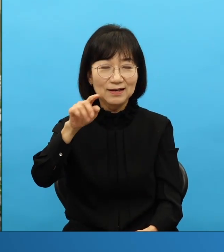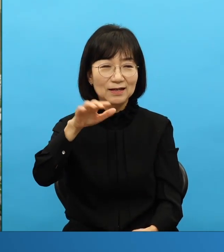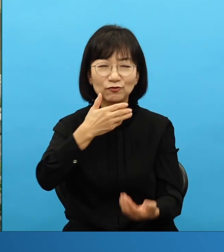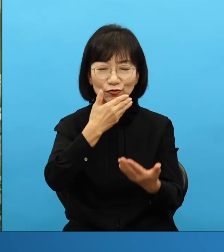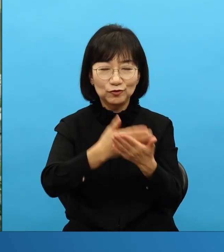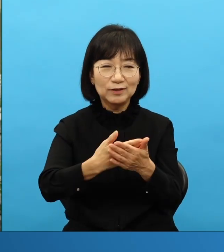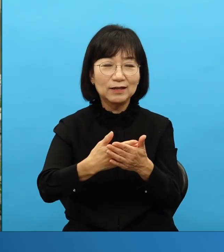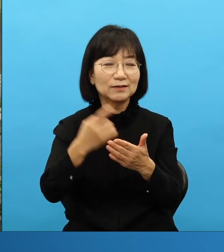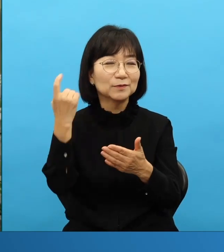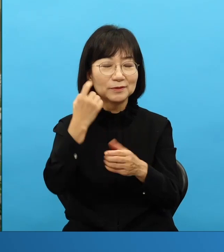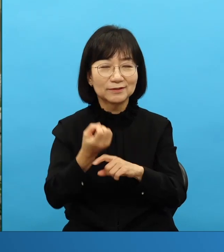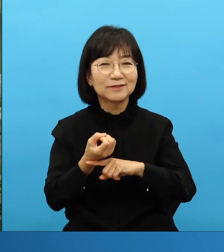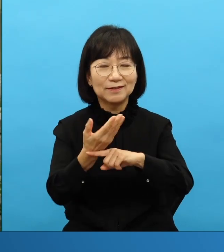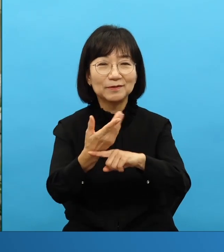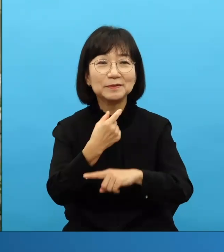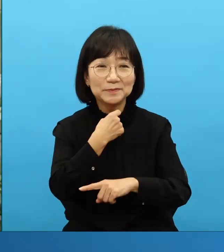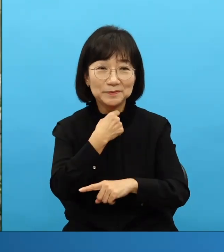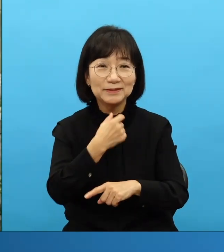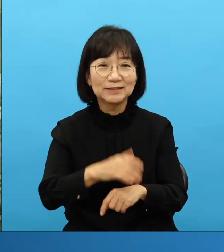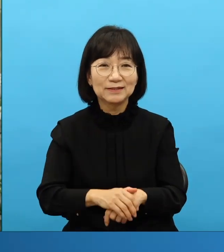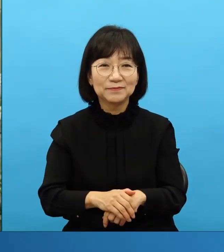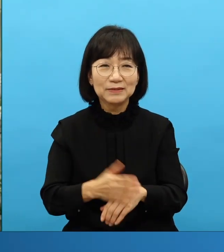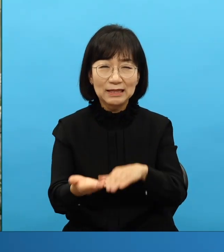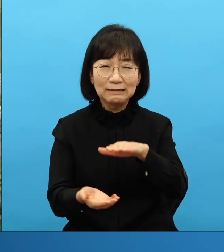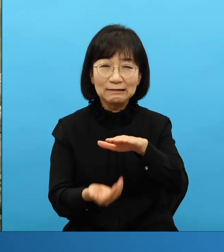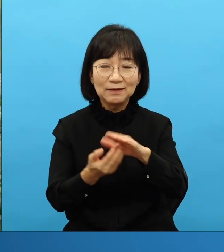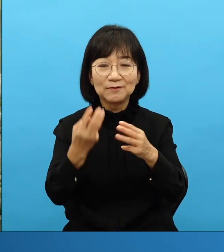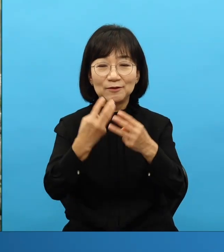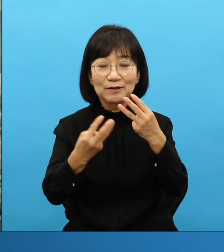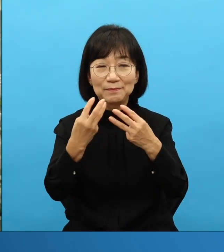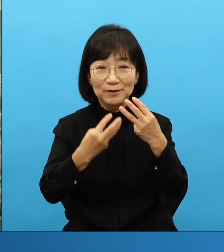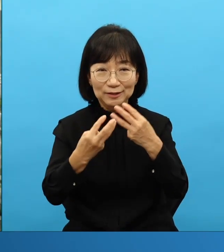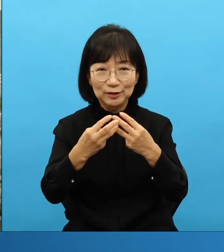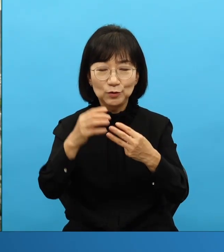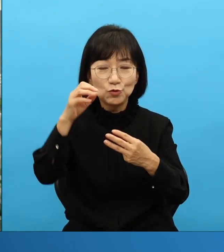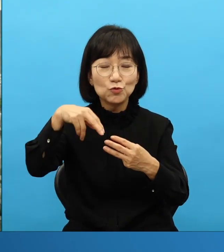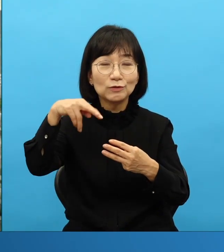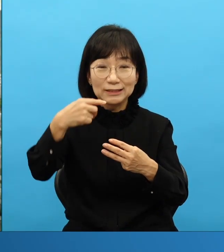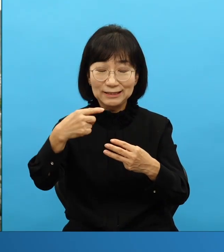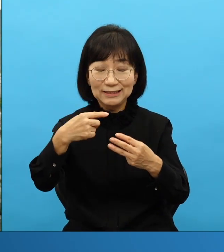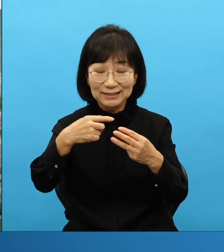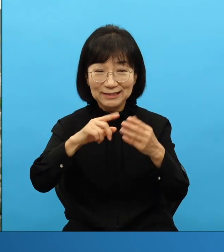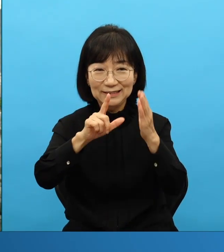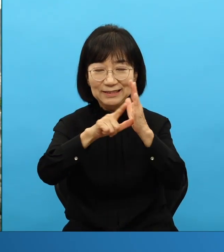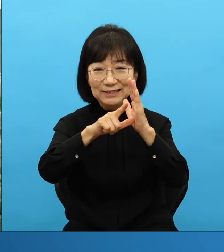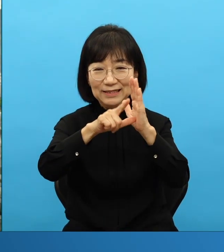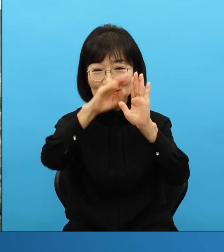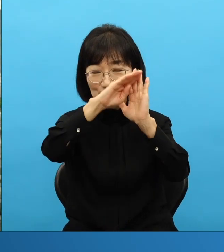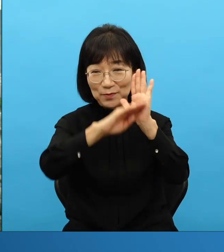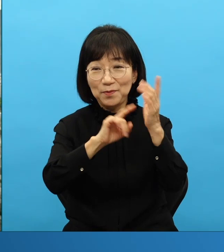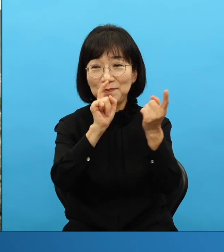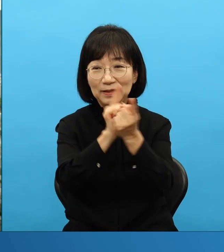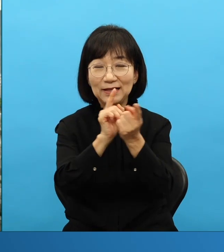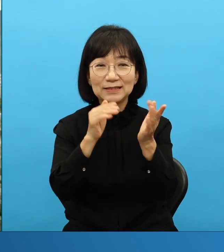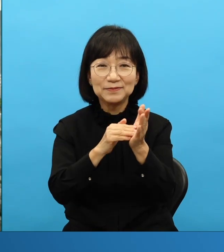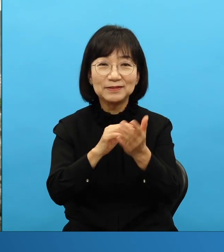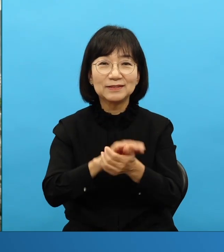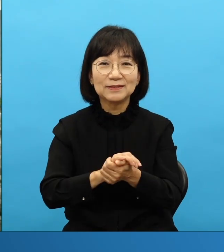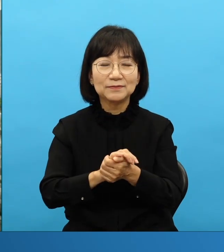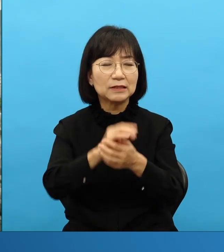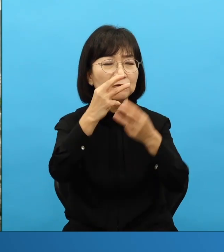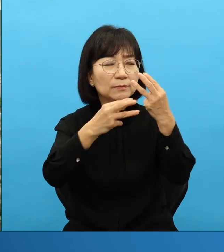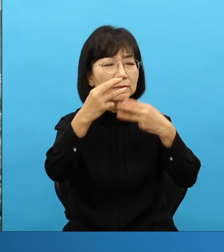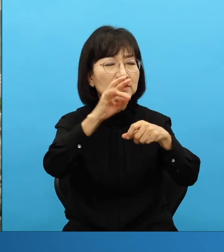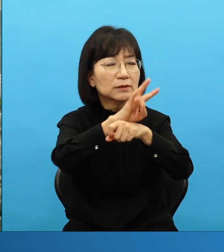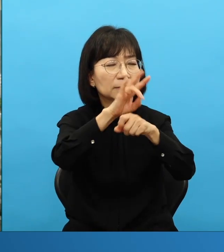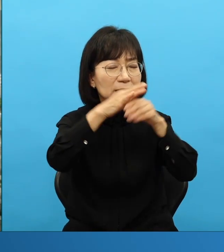합니다. 이번에 탑 랩런트 유스라는 중요한 응답의 시간표가 찾아왔습니다. 우리 랩런트들이 24 집중을